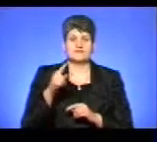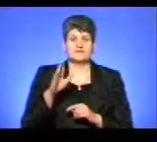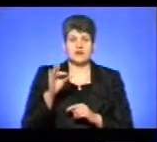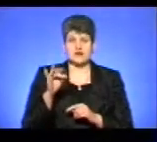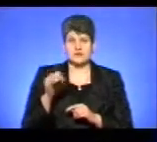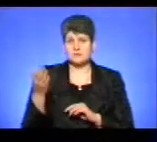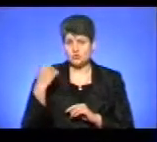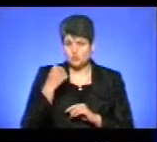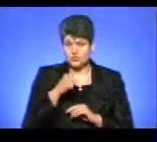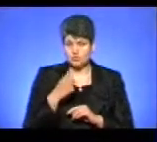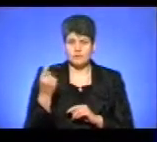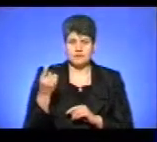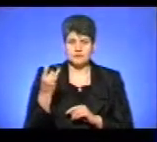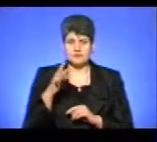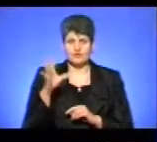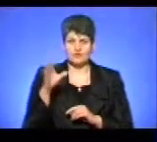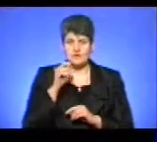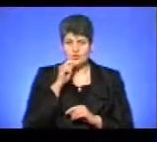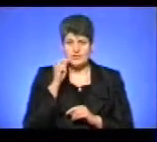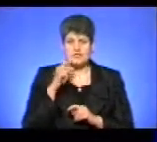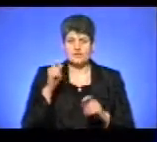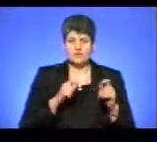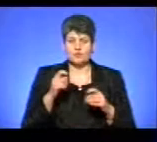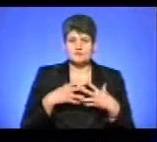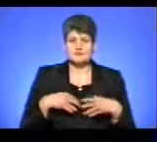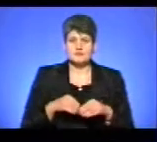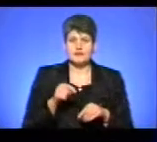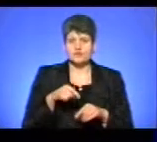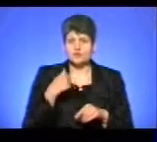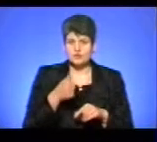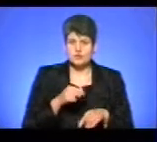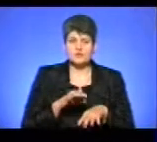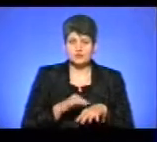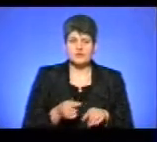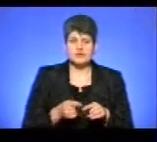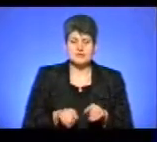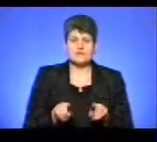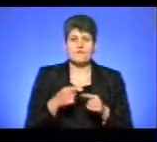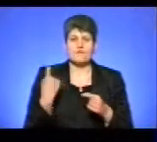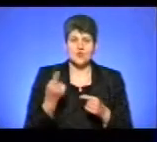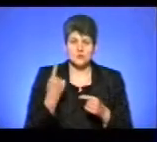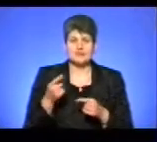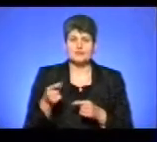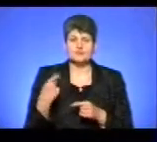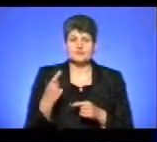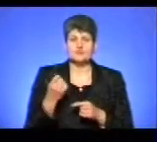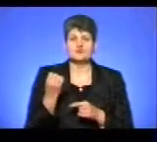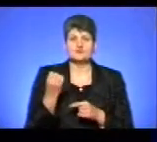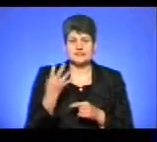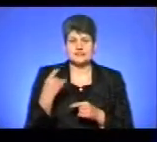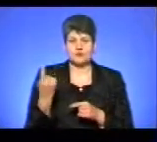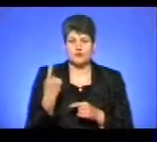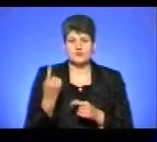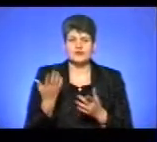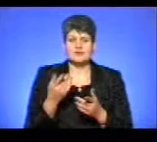минулого року вперше відбувся Всеукраїнський форум сім'ї, а цього року такі ж форуми проводять в областях. Тернопільщина – 14-та область,